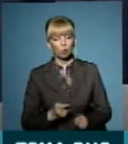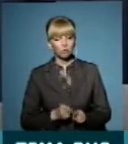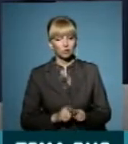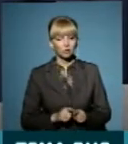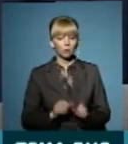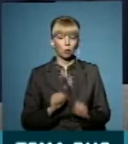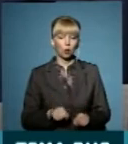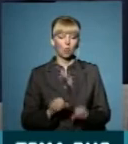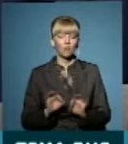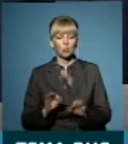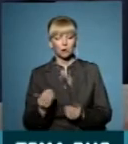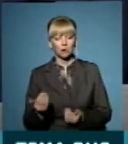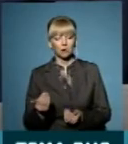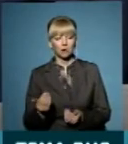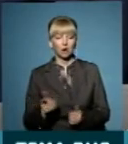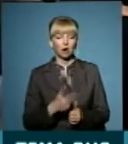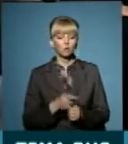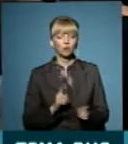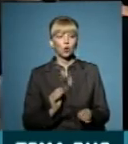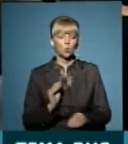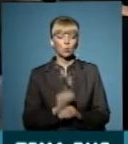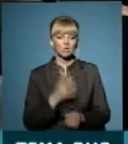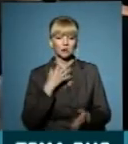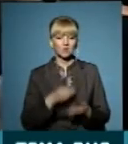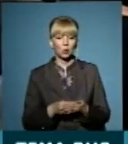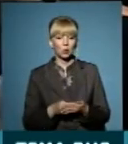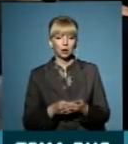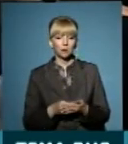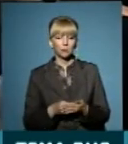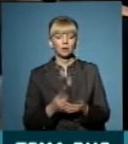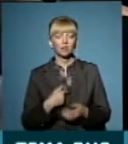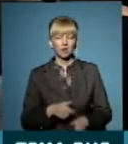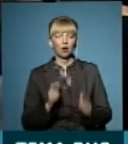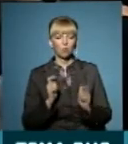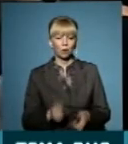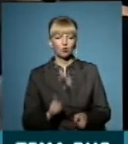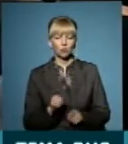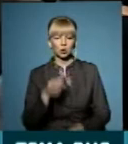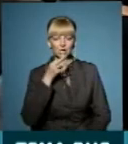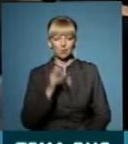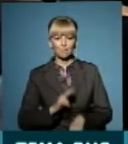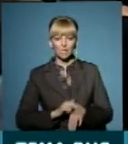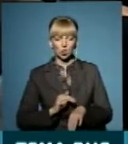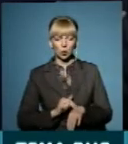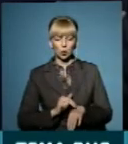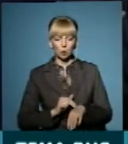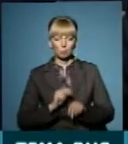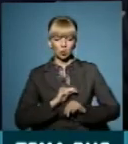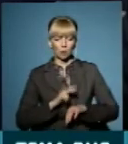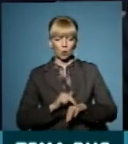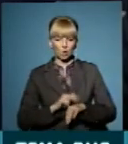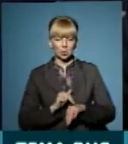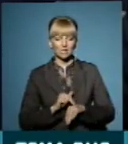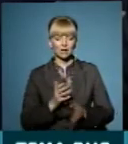можливо, відкоментуєте якось, чи щось додати своє? Ні, я погоджуюся, те, що сказано працівником поліції.